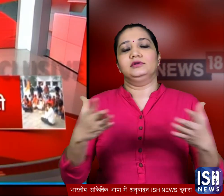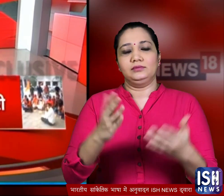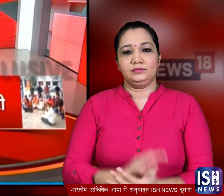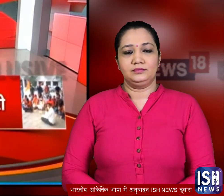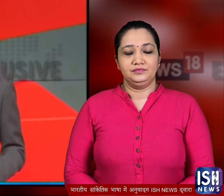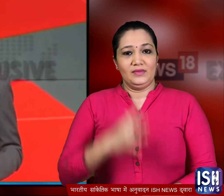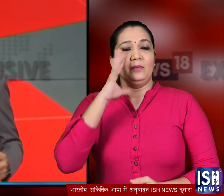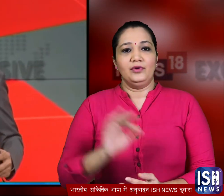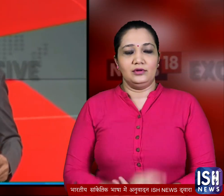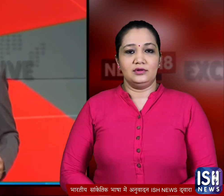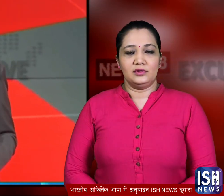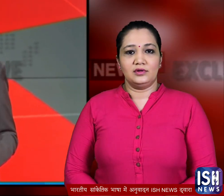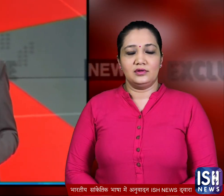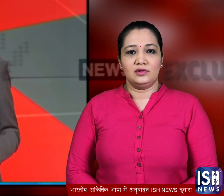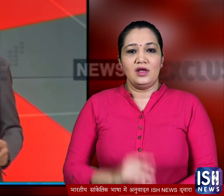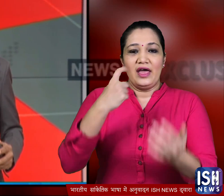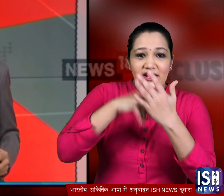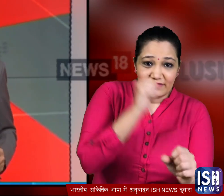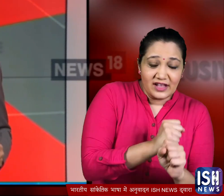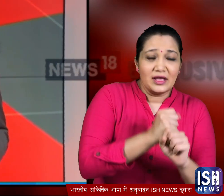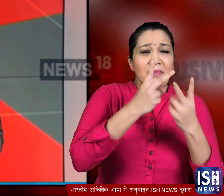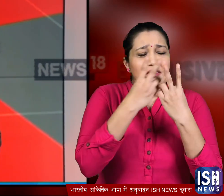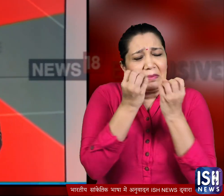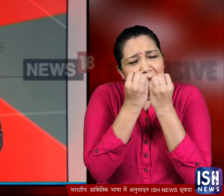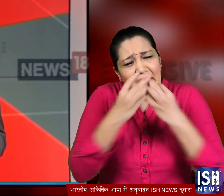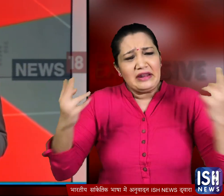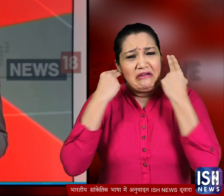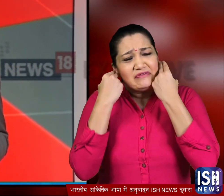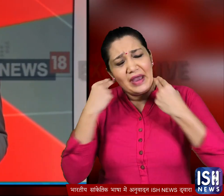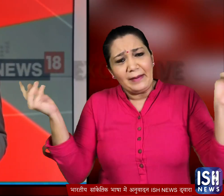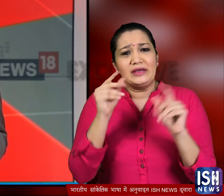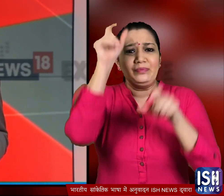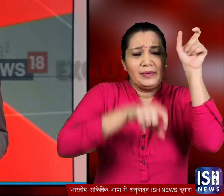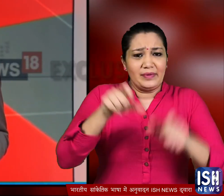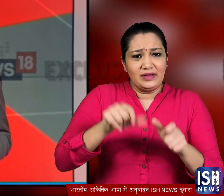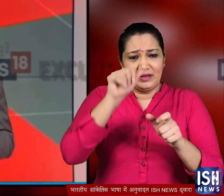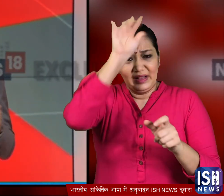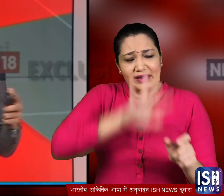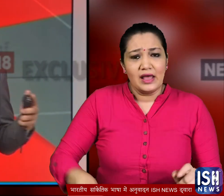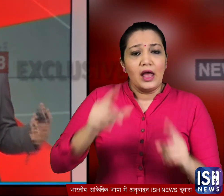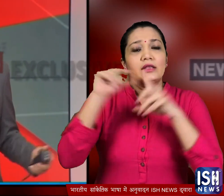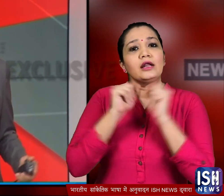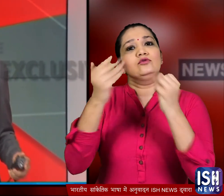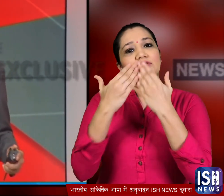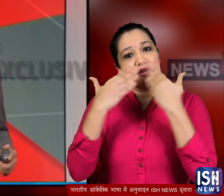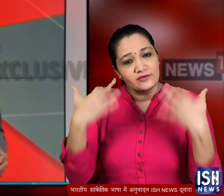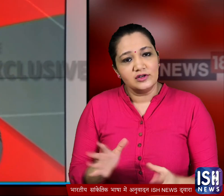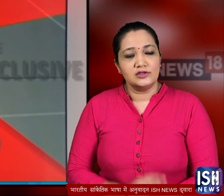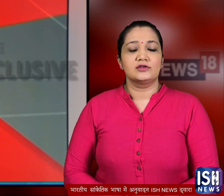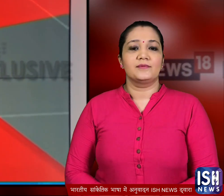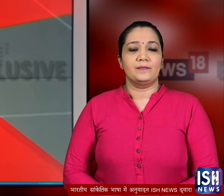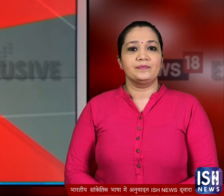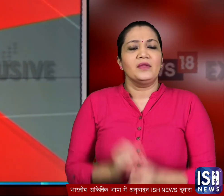गया। सौभाग्य की एक बात है कि राजीव गांधी समेत देश के बहुत से नामी गिरामी लोग देहरादून में पढ़े